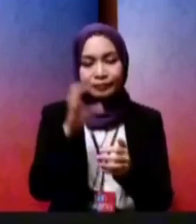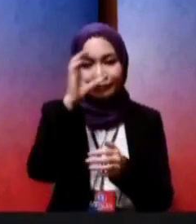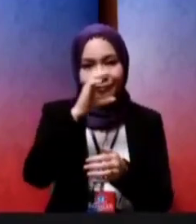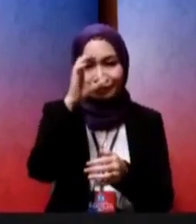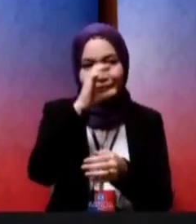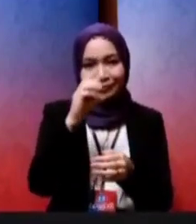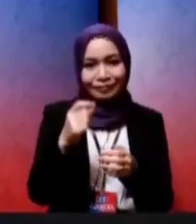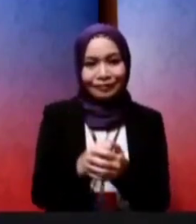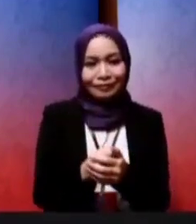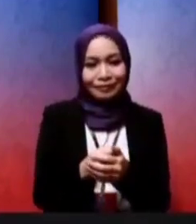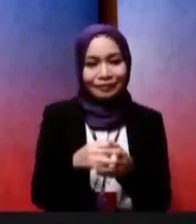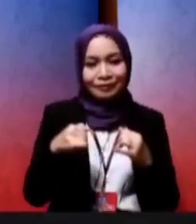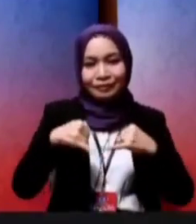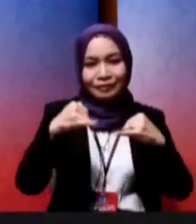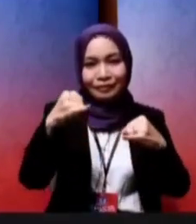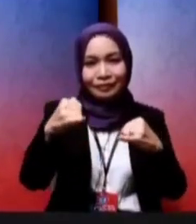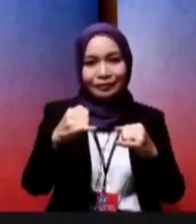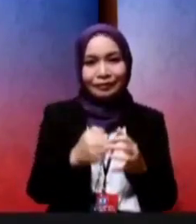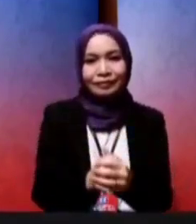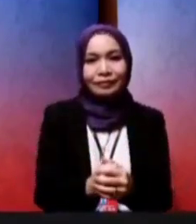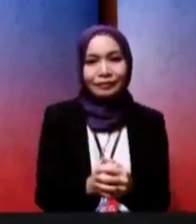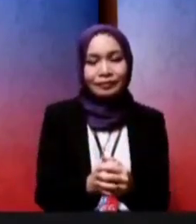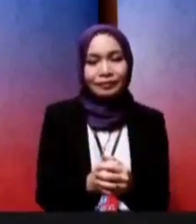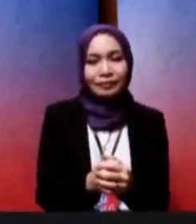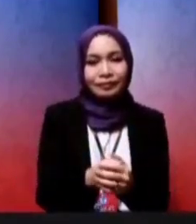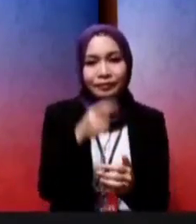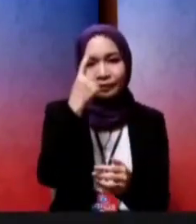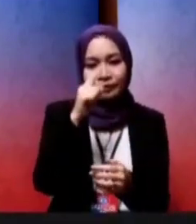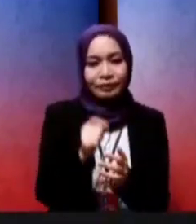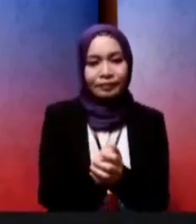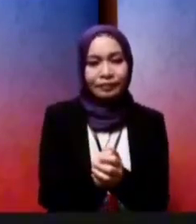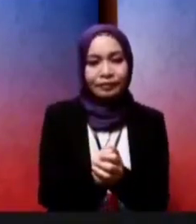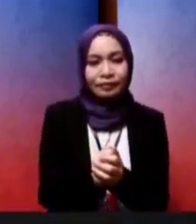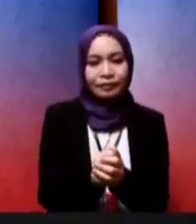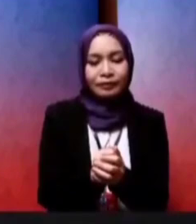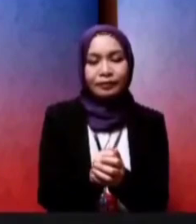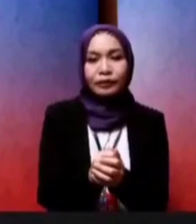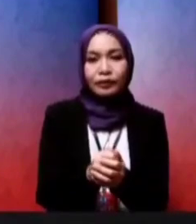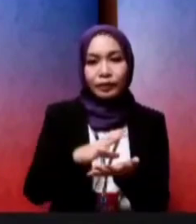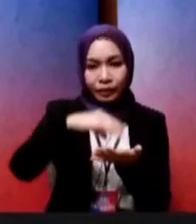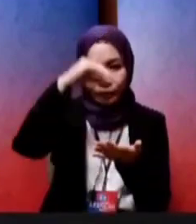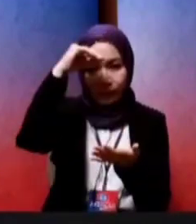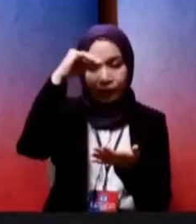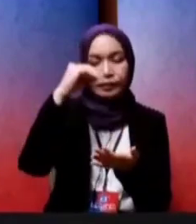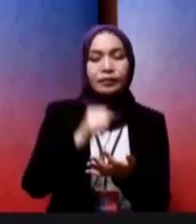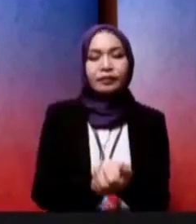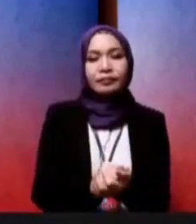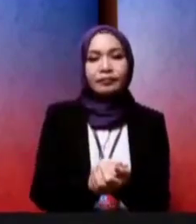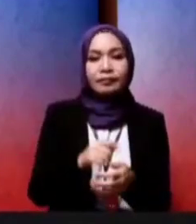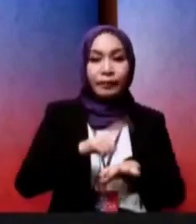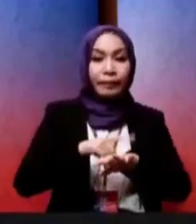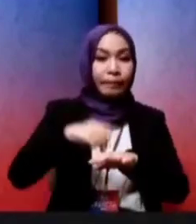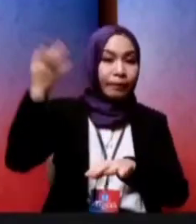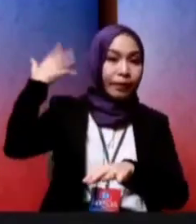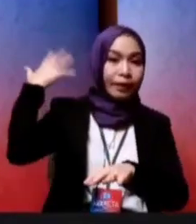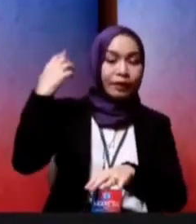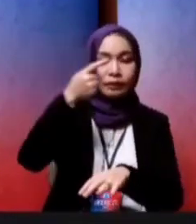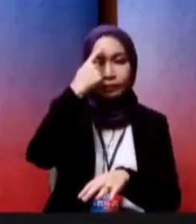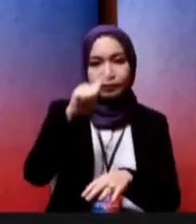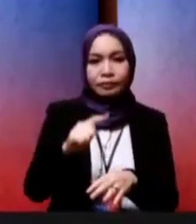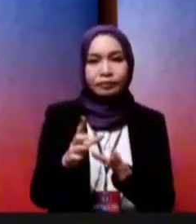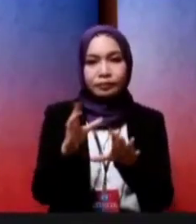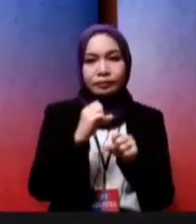membayangi masa depan Maka Belajarlah daripada masa silam agar dapat kita menjamin masa depan yang lebih